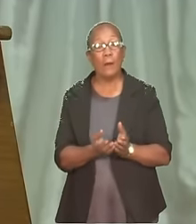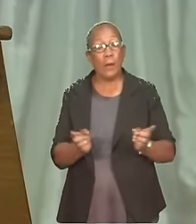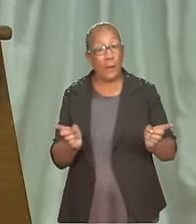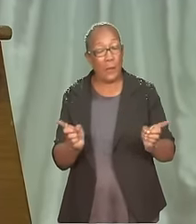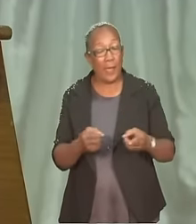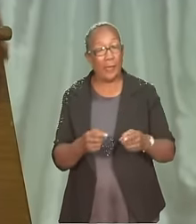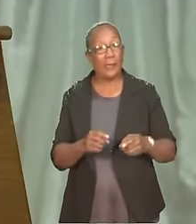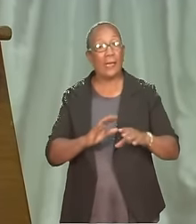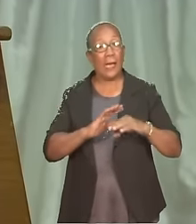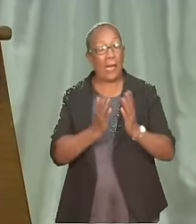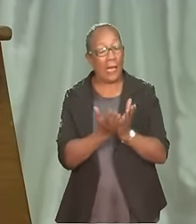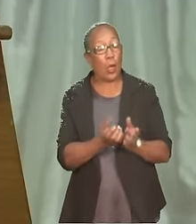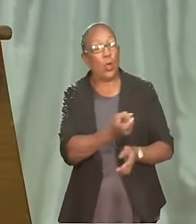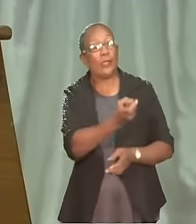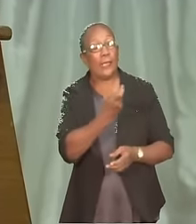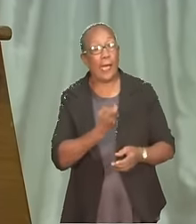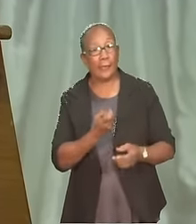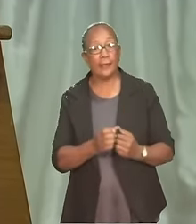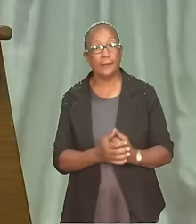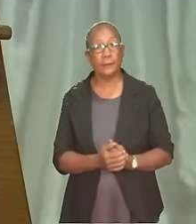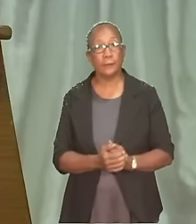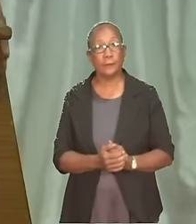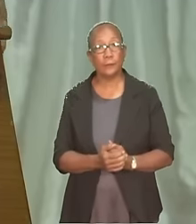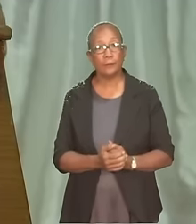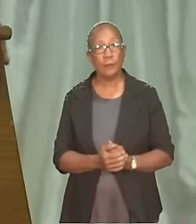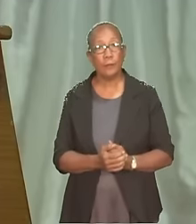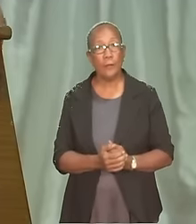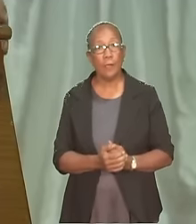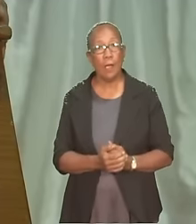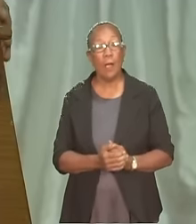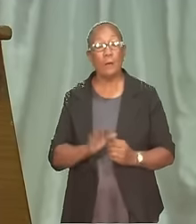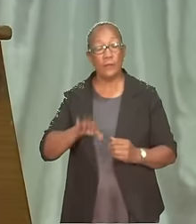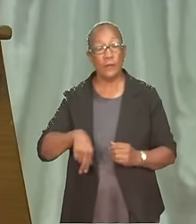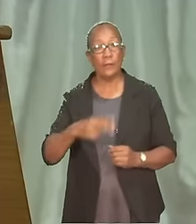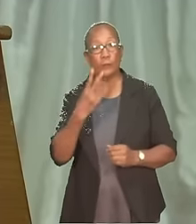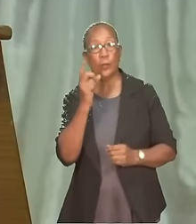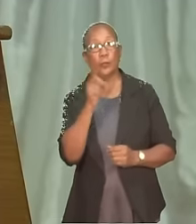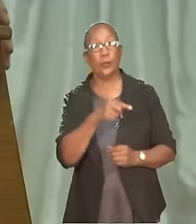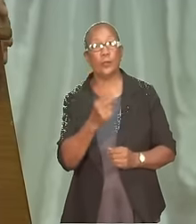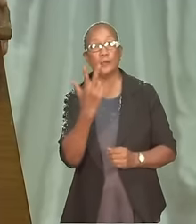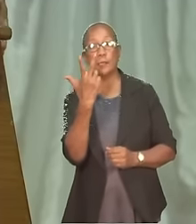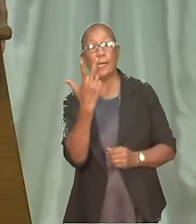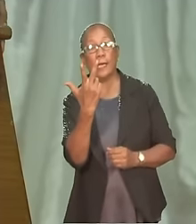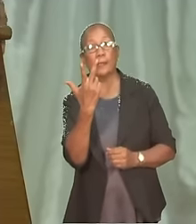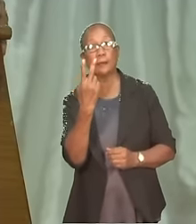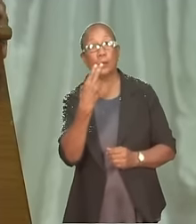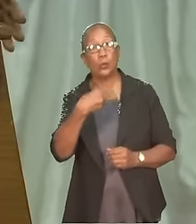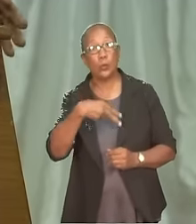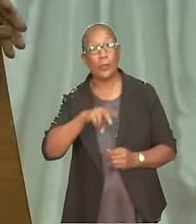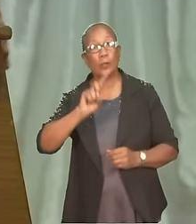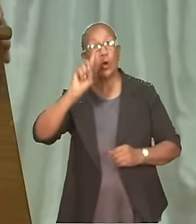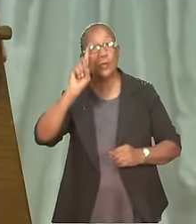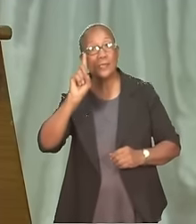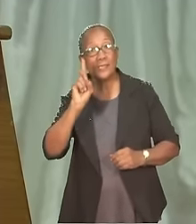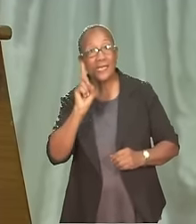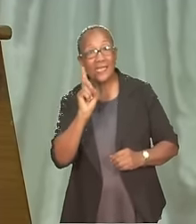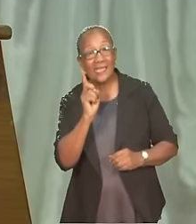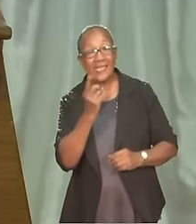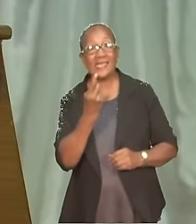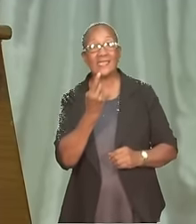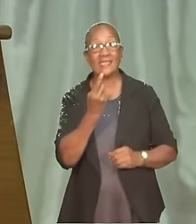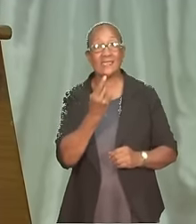onmogelijkheden en al die uitdagingen. Maar vanaf 2028 hebben we onze eerste first oil in